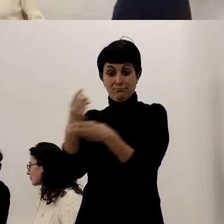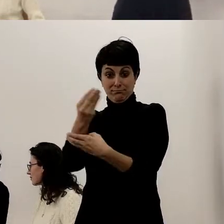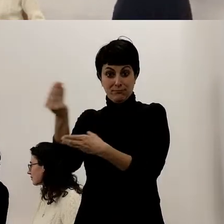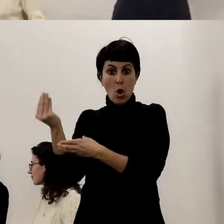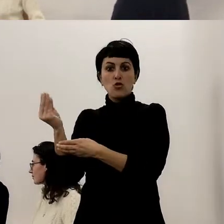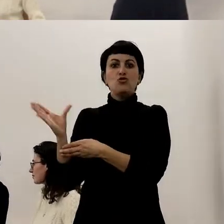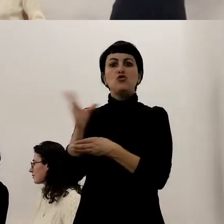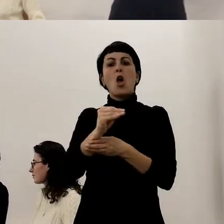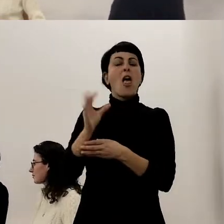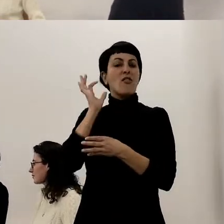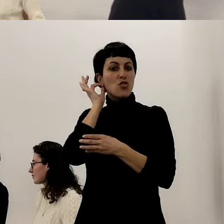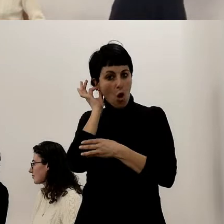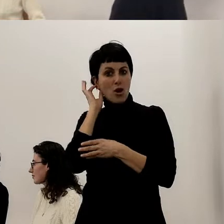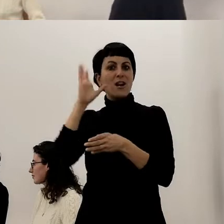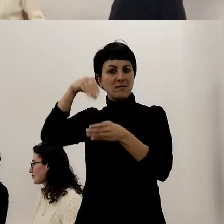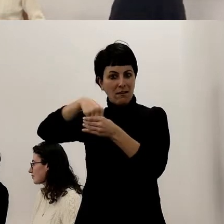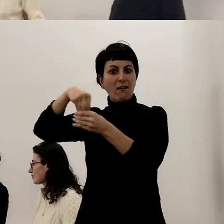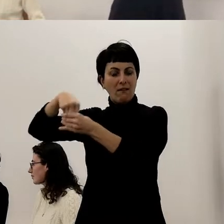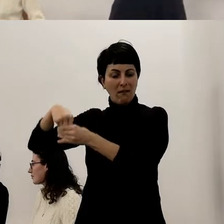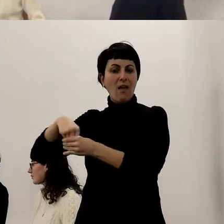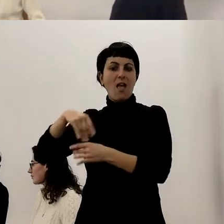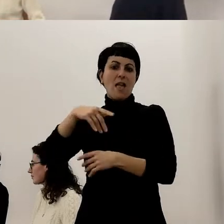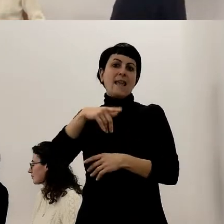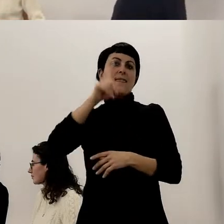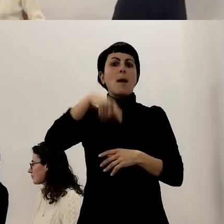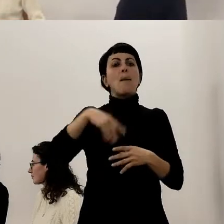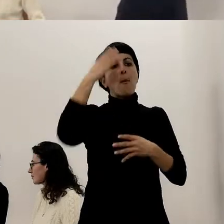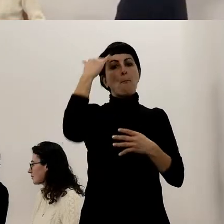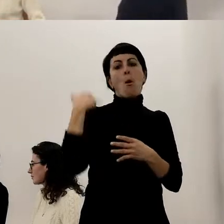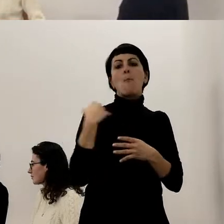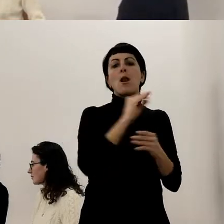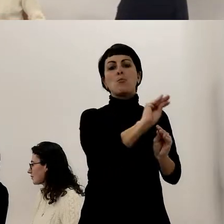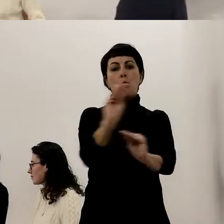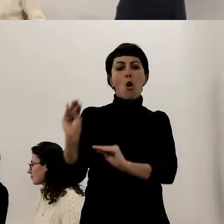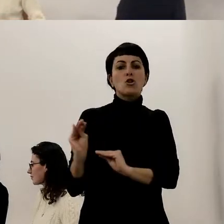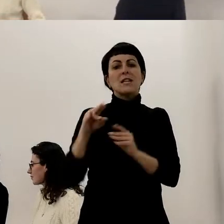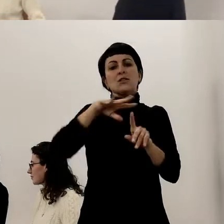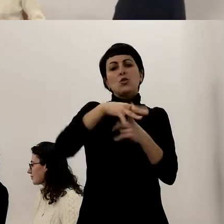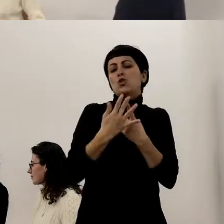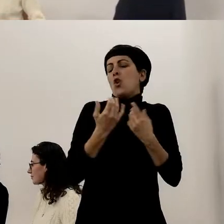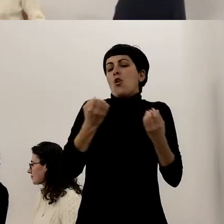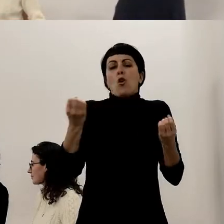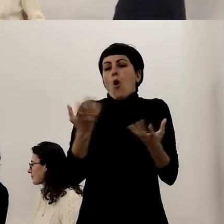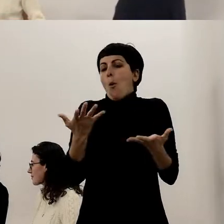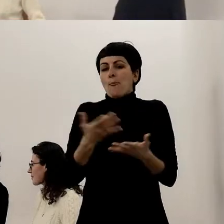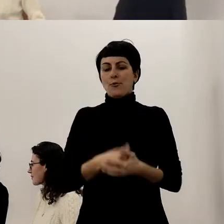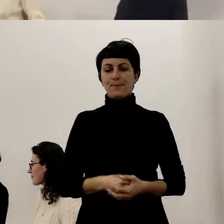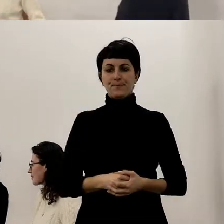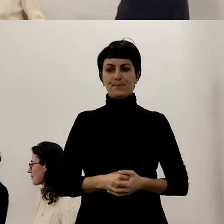no només les vostres colles, sinó també les vostres poblacions, quina és la casuística.